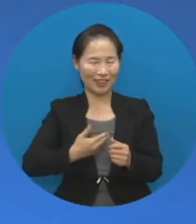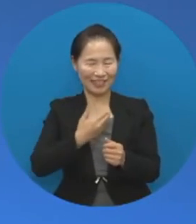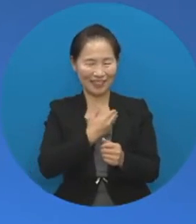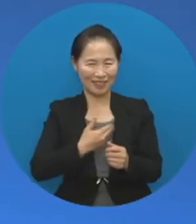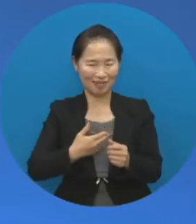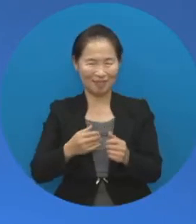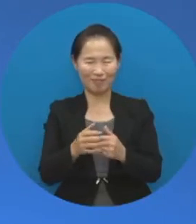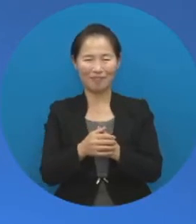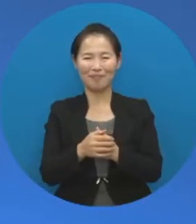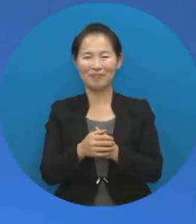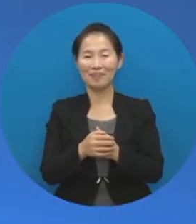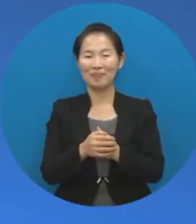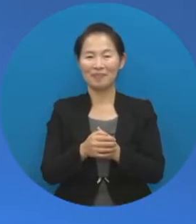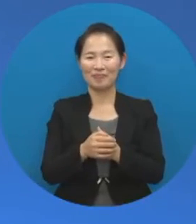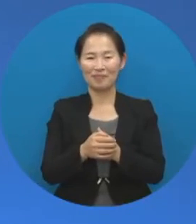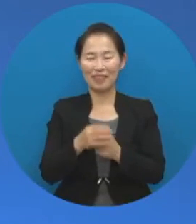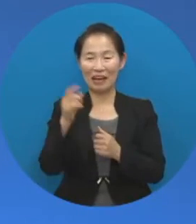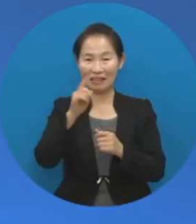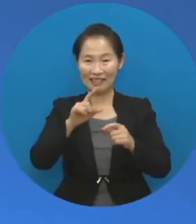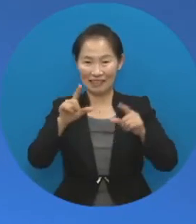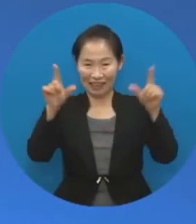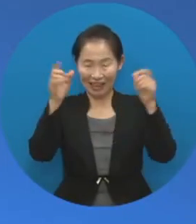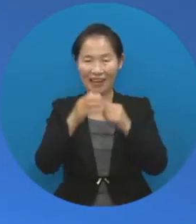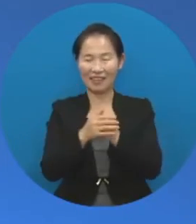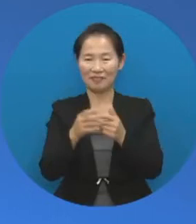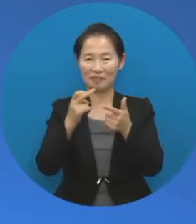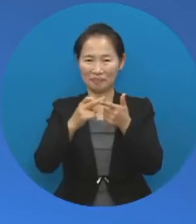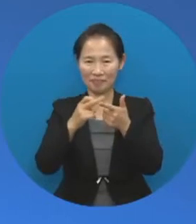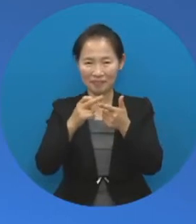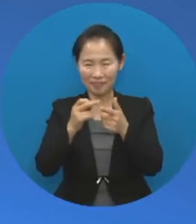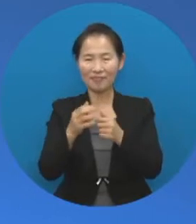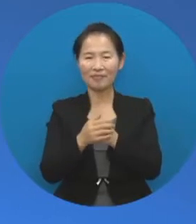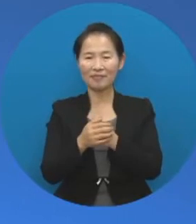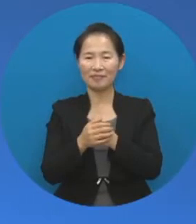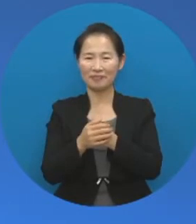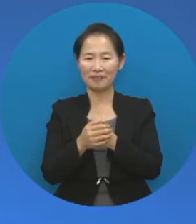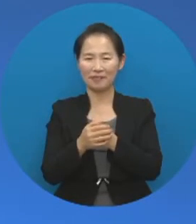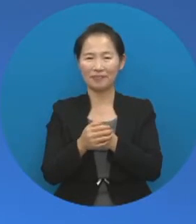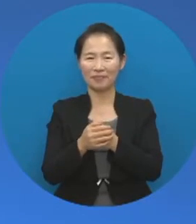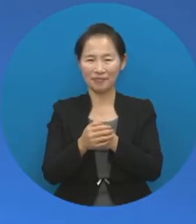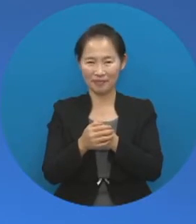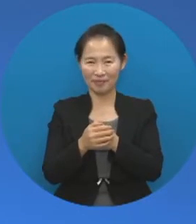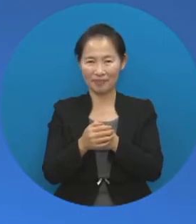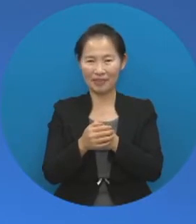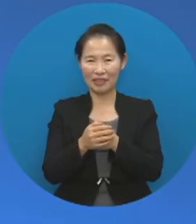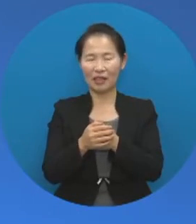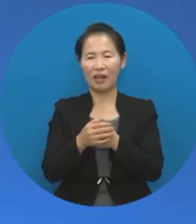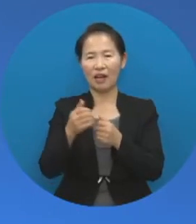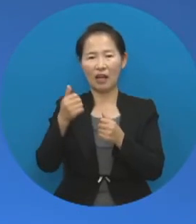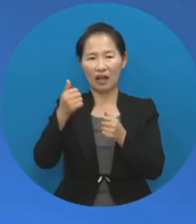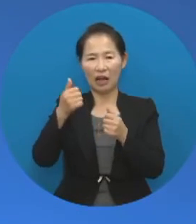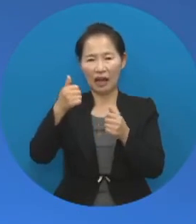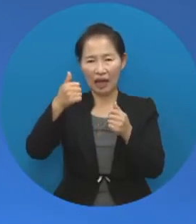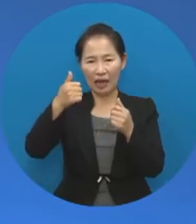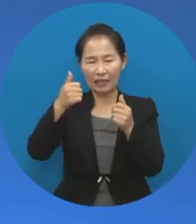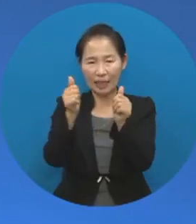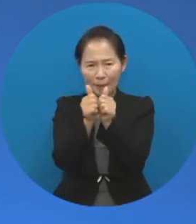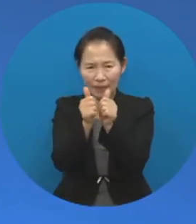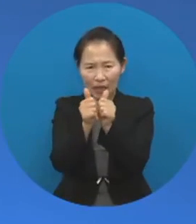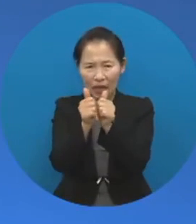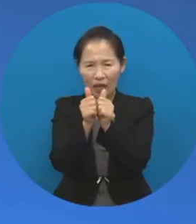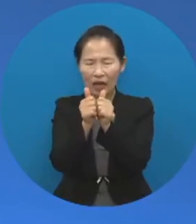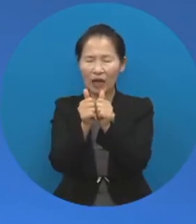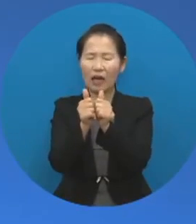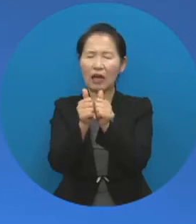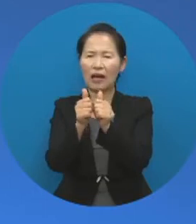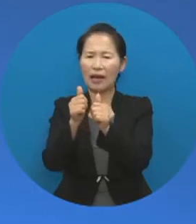수제자인데 어느 날 저 아들이 제가 그 남자아이에 대한 두려움이 있어요. 어렸을 때 남자아이들이